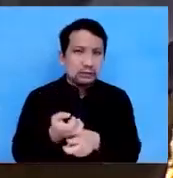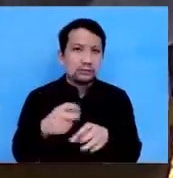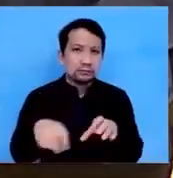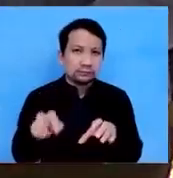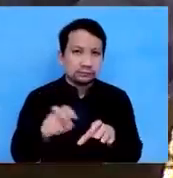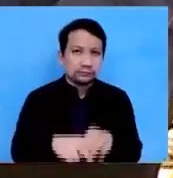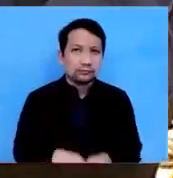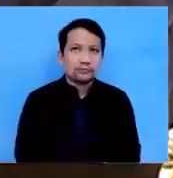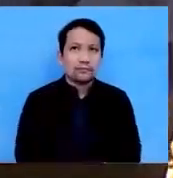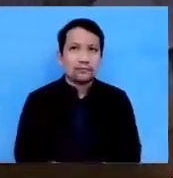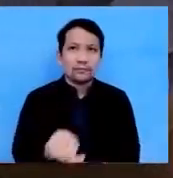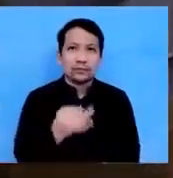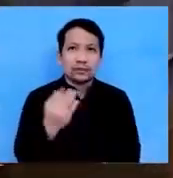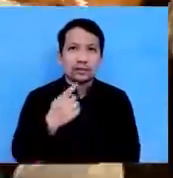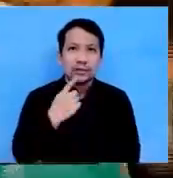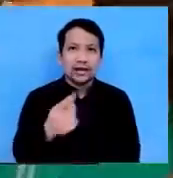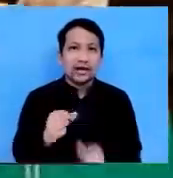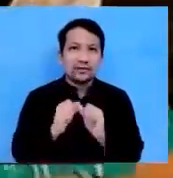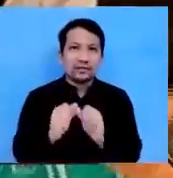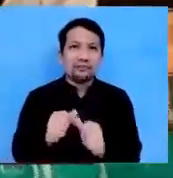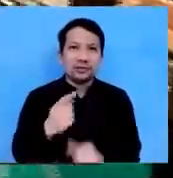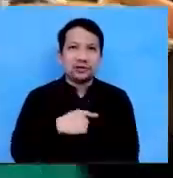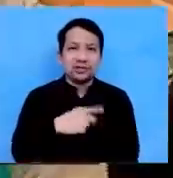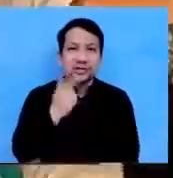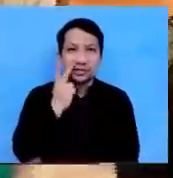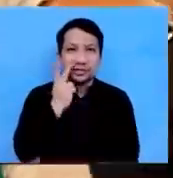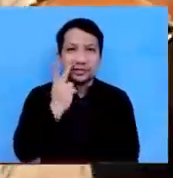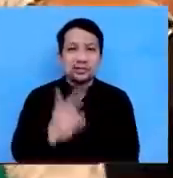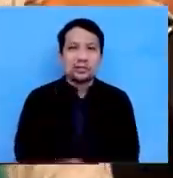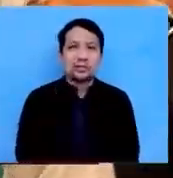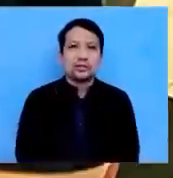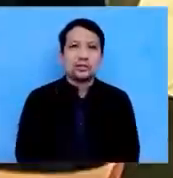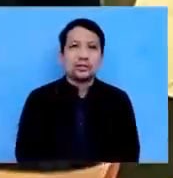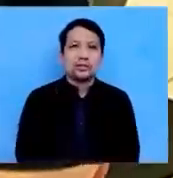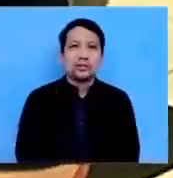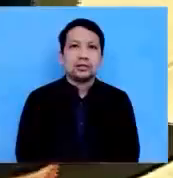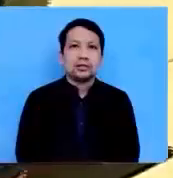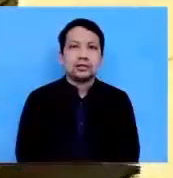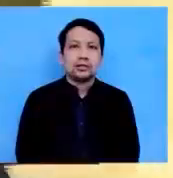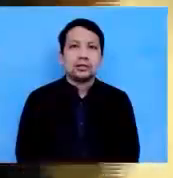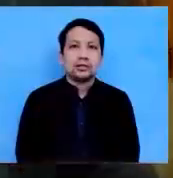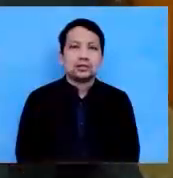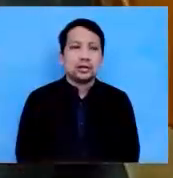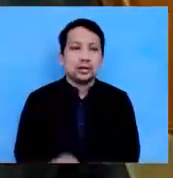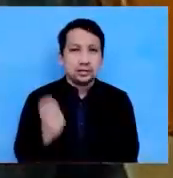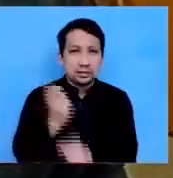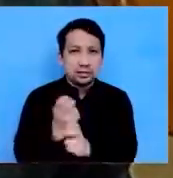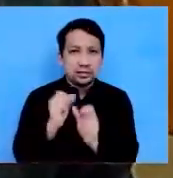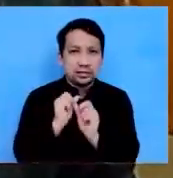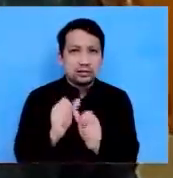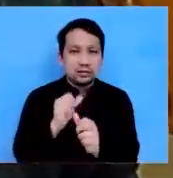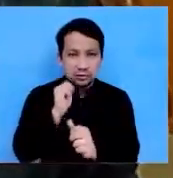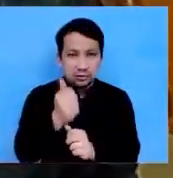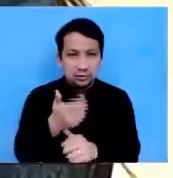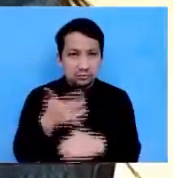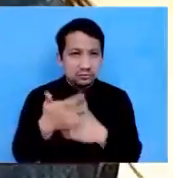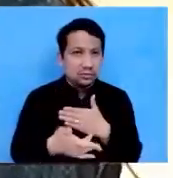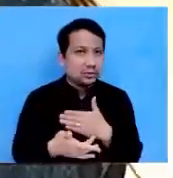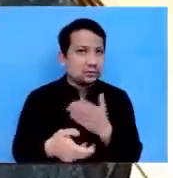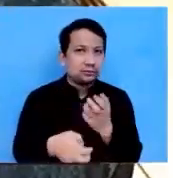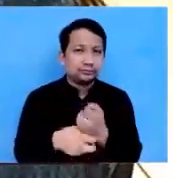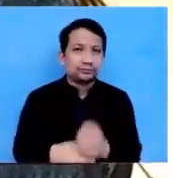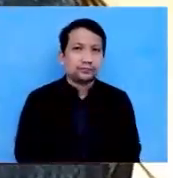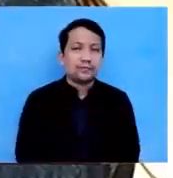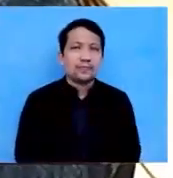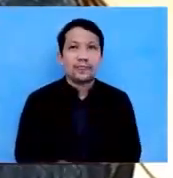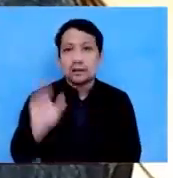Ang iba, dito na rin magpapalipas ng gabi kahit bukas pa ang dating ng bus. Mahirap na raw kasi na maipit sa matinding traffic. Naghahan lang